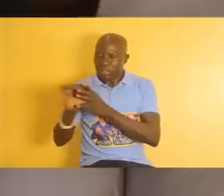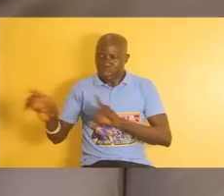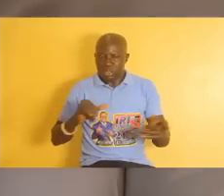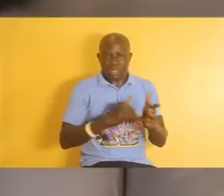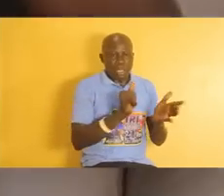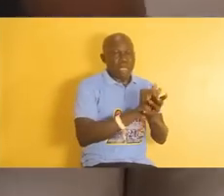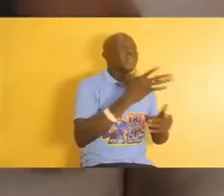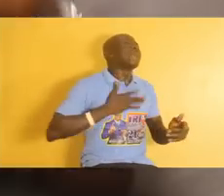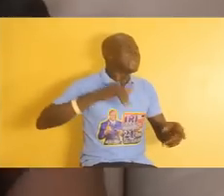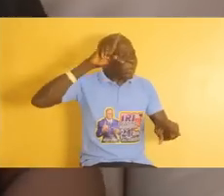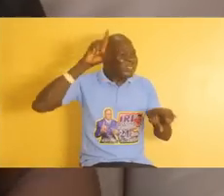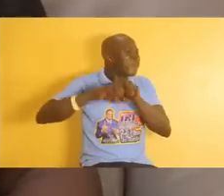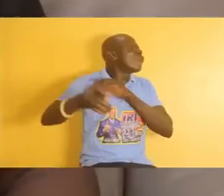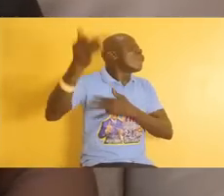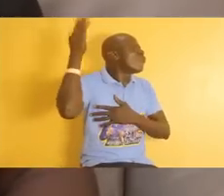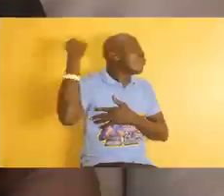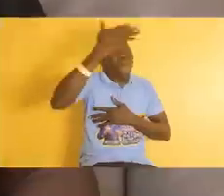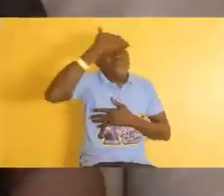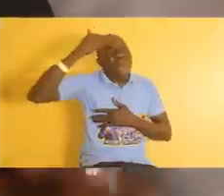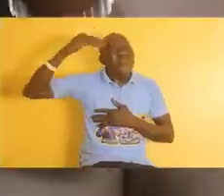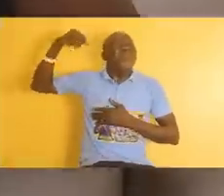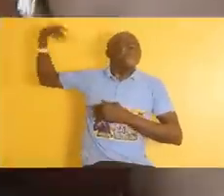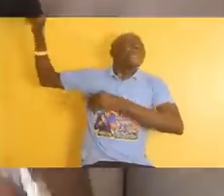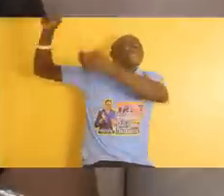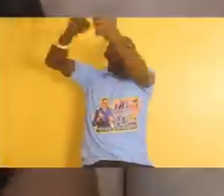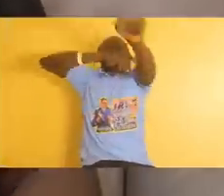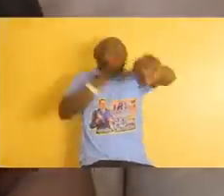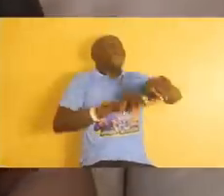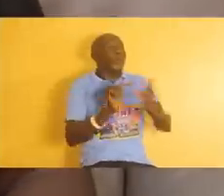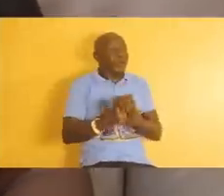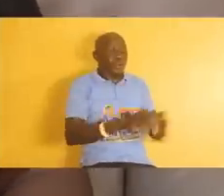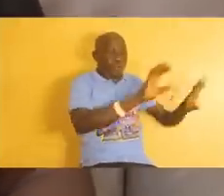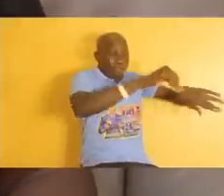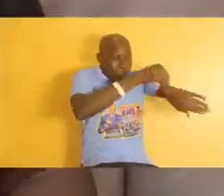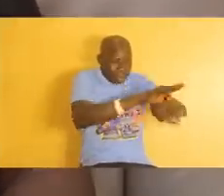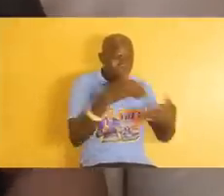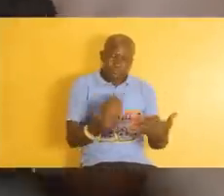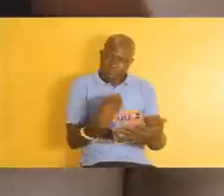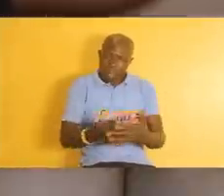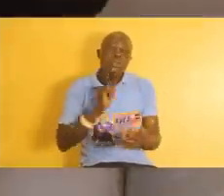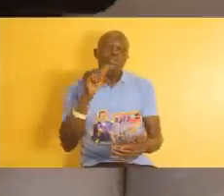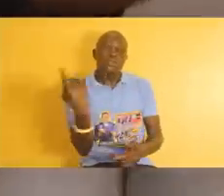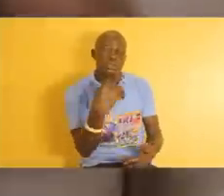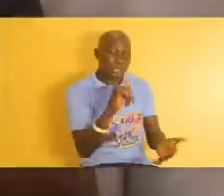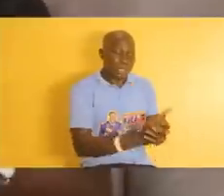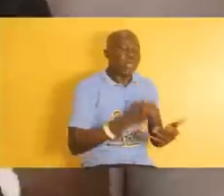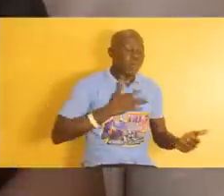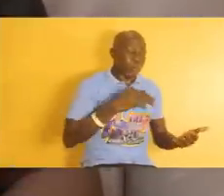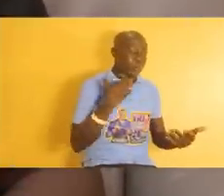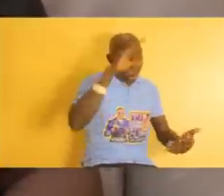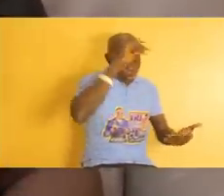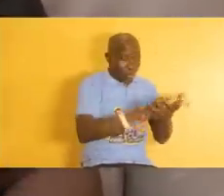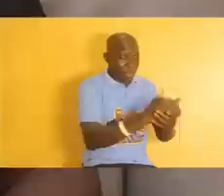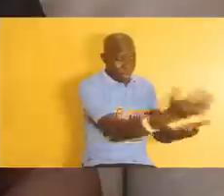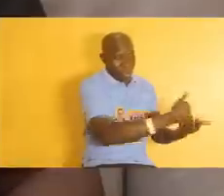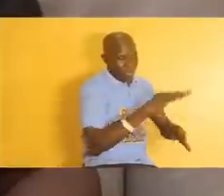God. Oh my God. Oh my God. Oh my God. Oh my God. Oh my God. Oh my God. Oh my God. Oh my God. Oh my God. Oh my God. Oh my God. Oh my God. Oh my God. Oh my God. Oh my God. Oh my God. Oh my God. Oh my God. Oh my God. Oh my